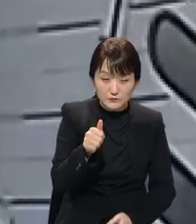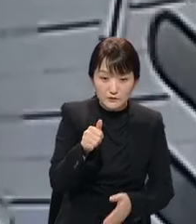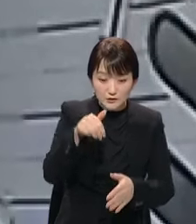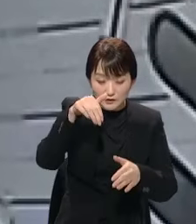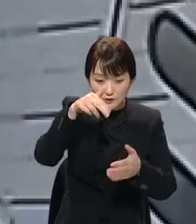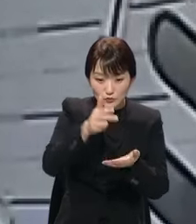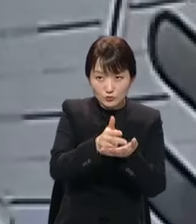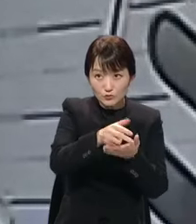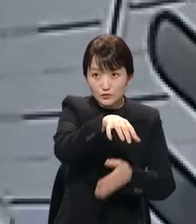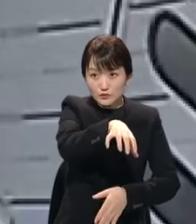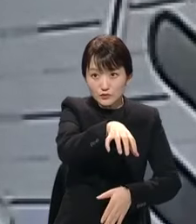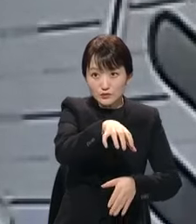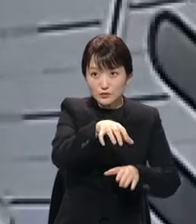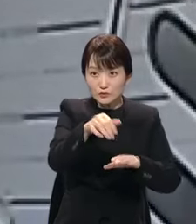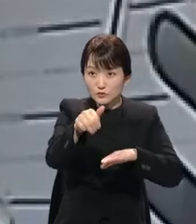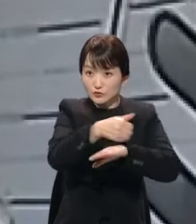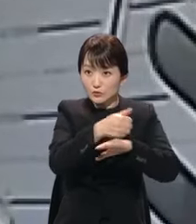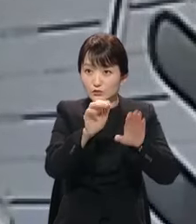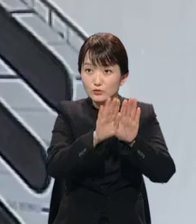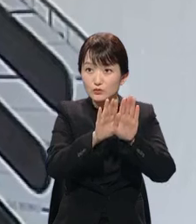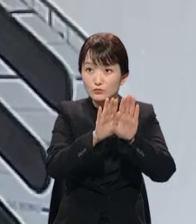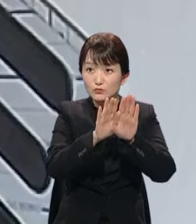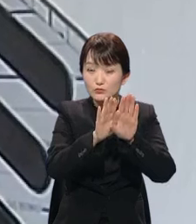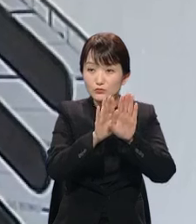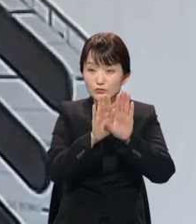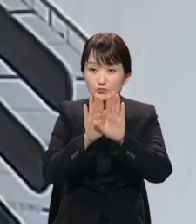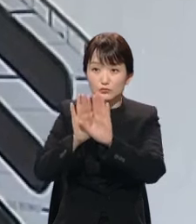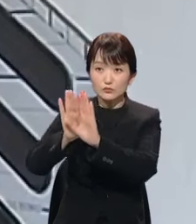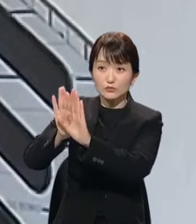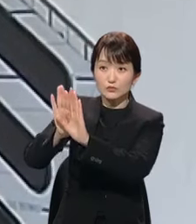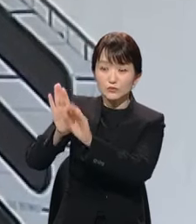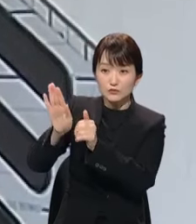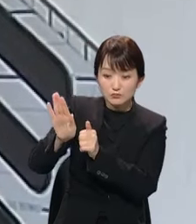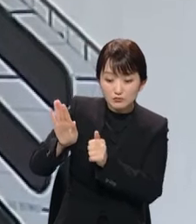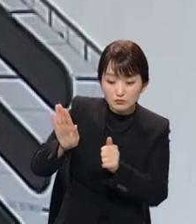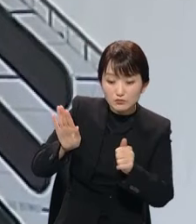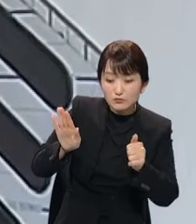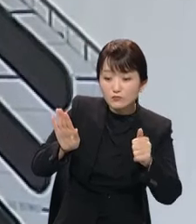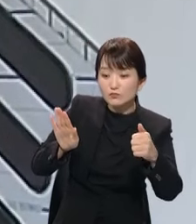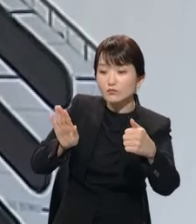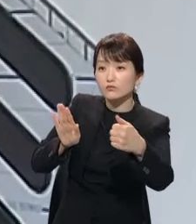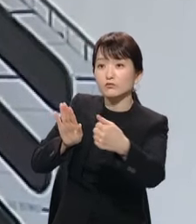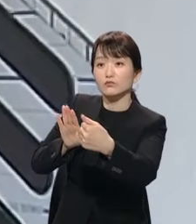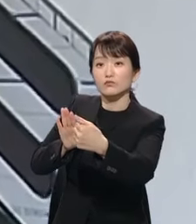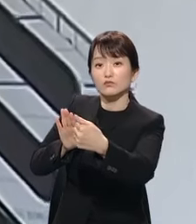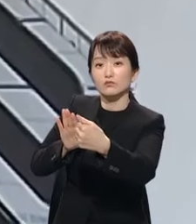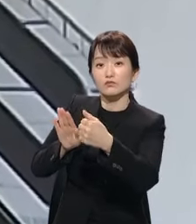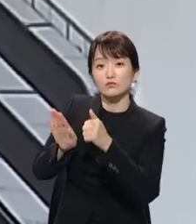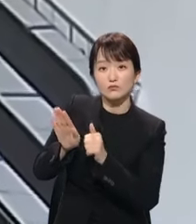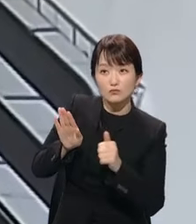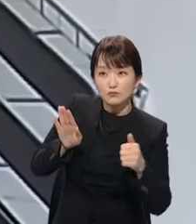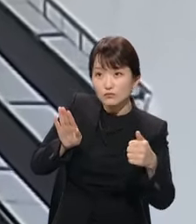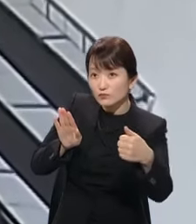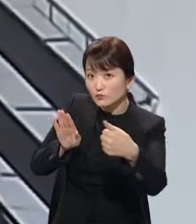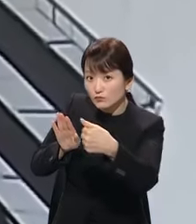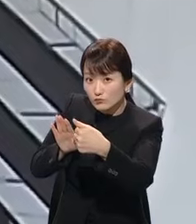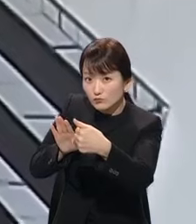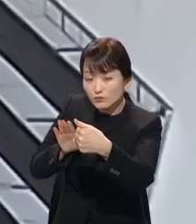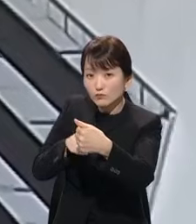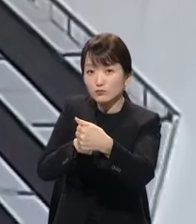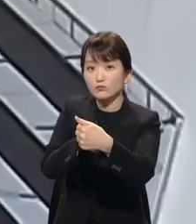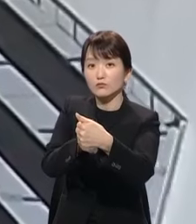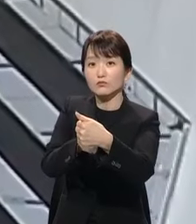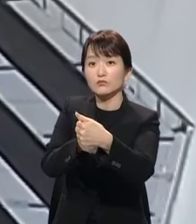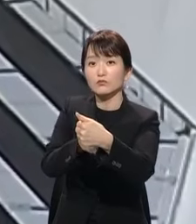들어옵니다. 출입문을 휙 지나더니 기둥 뒤 구석으로 향하더니 한참 동안 뒤돌아서 있는데